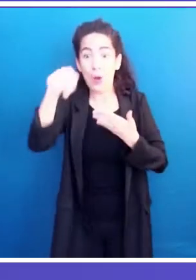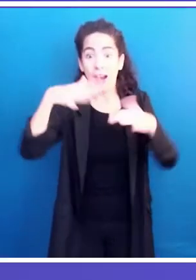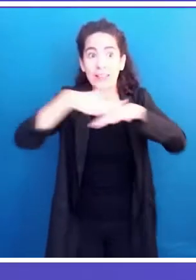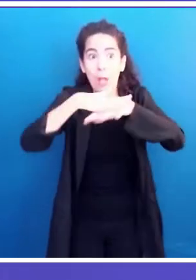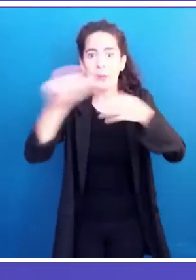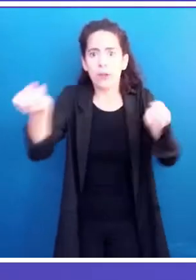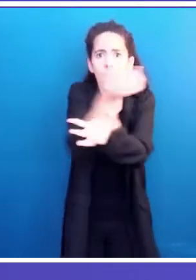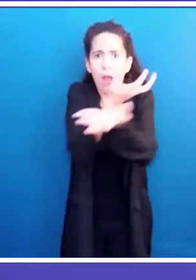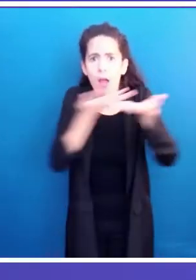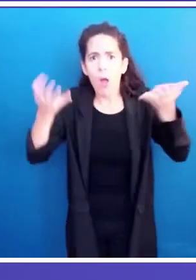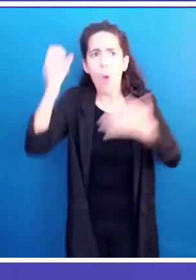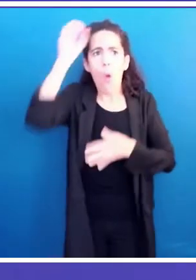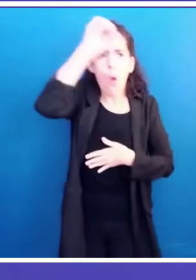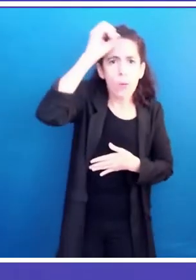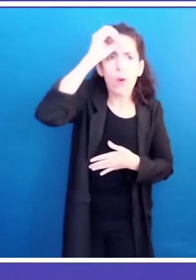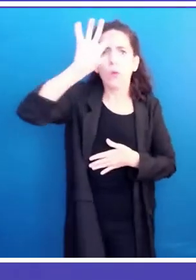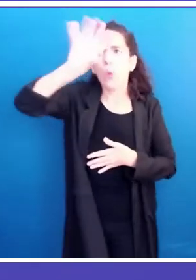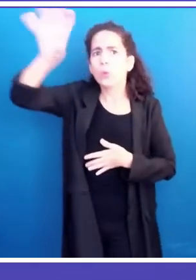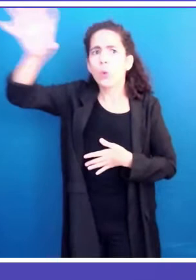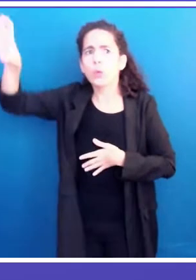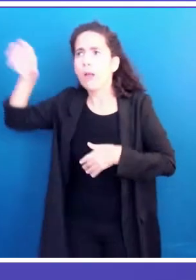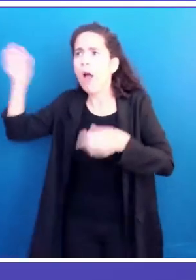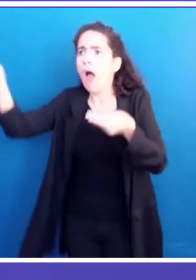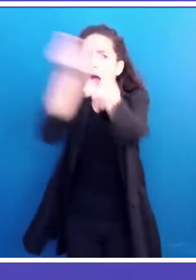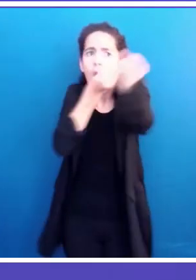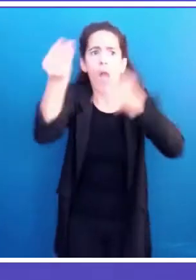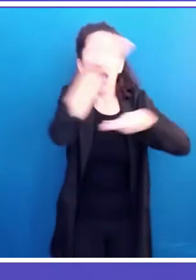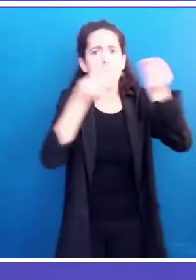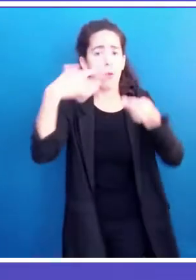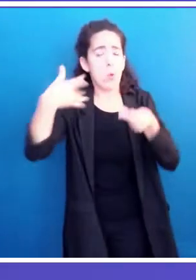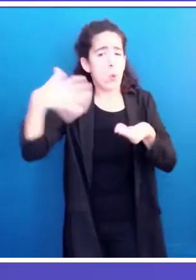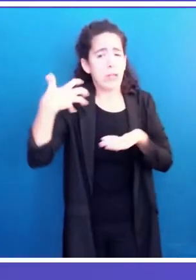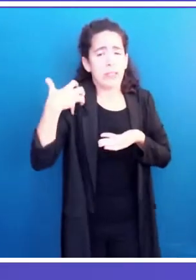التي تواجهها المناطق الأربع المنضوية ضمن هذه المجموعة.